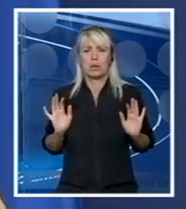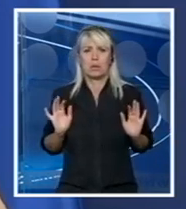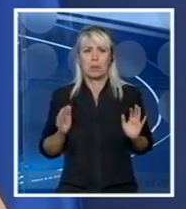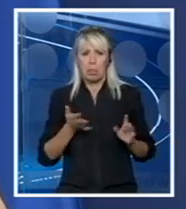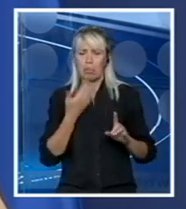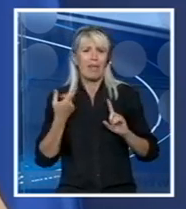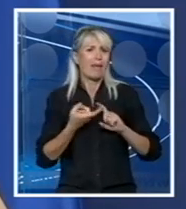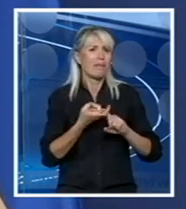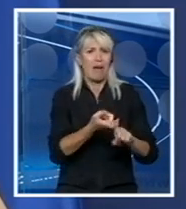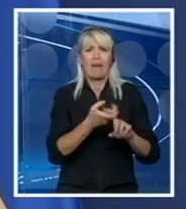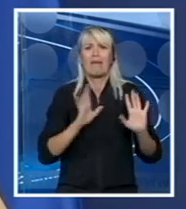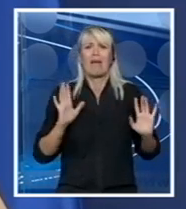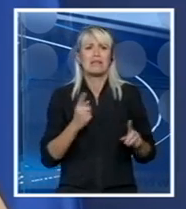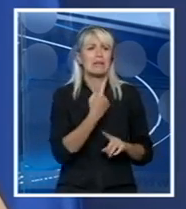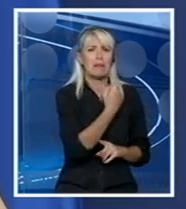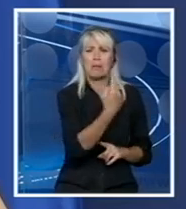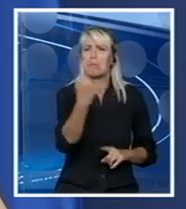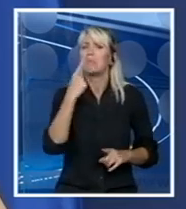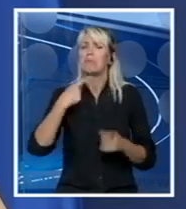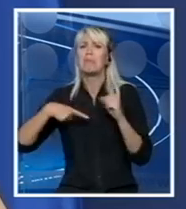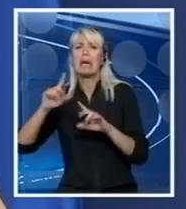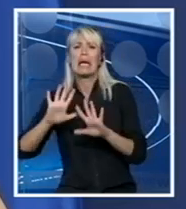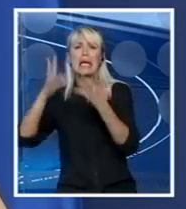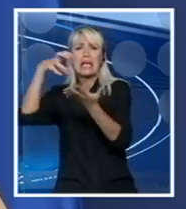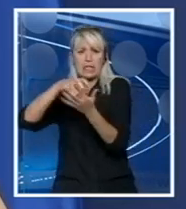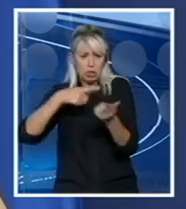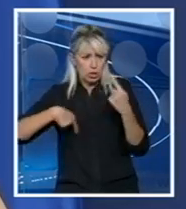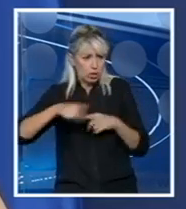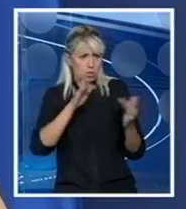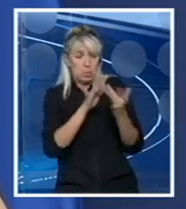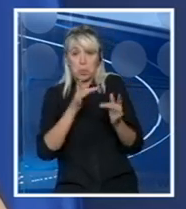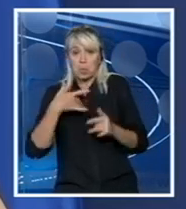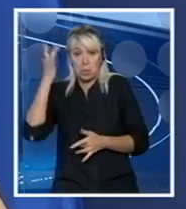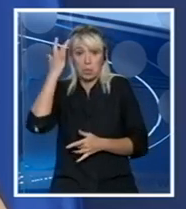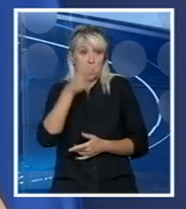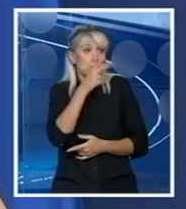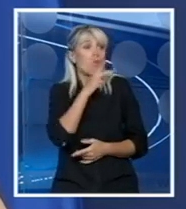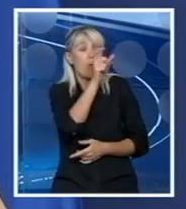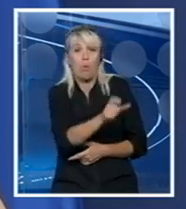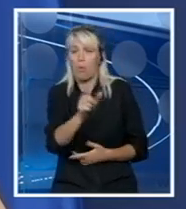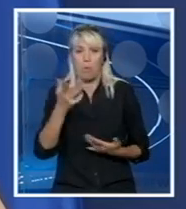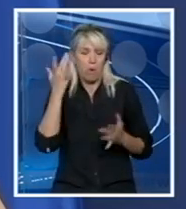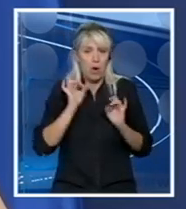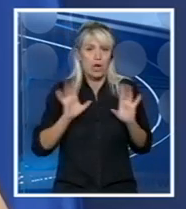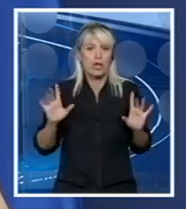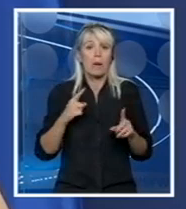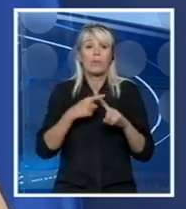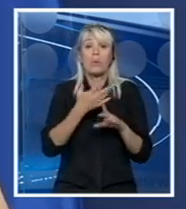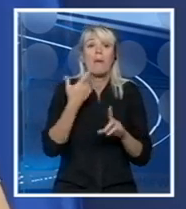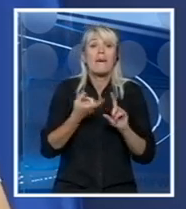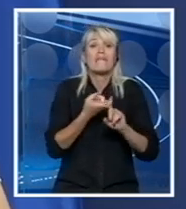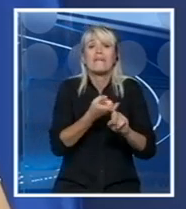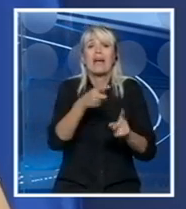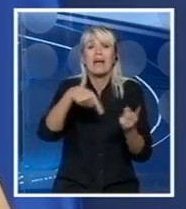sa pojedincima iz kriznog štaba, niti ima veze sa samim kriznim